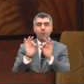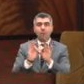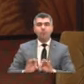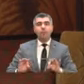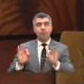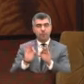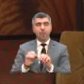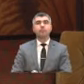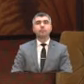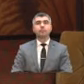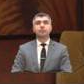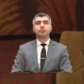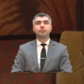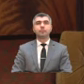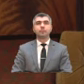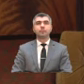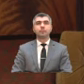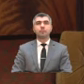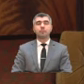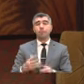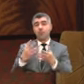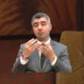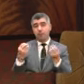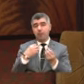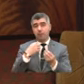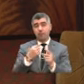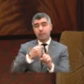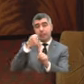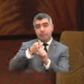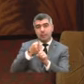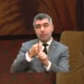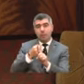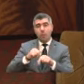والمناطق النائية. فرغم أن المجهودات اللي بذلتها الوزارة